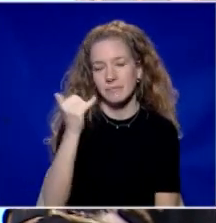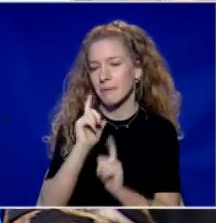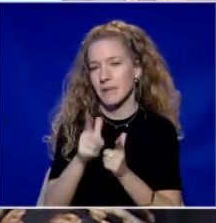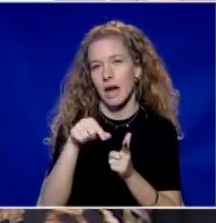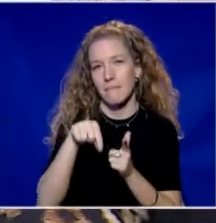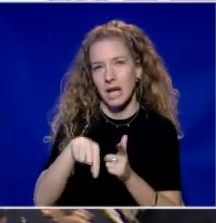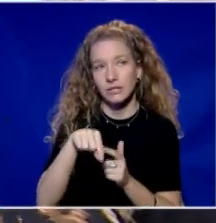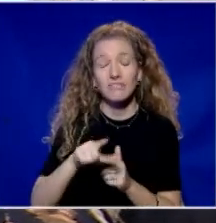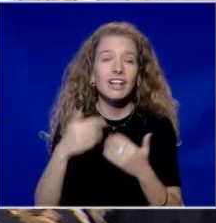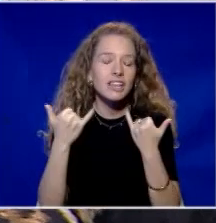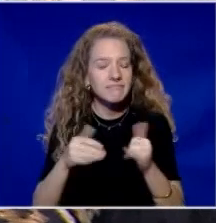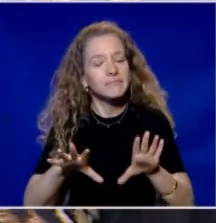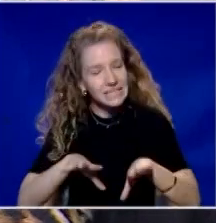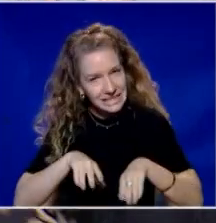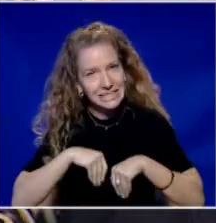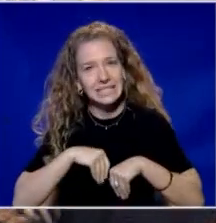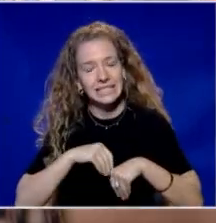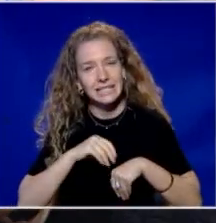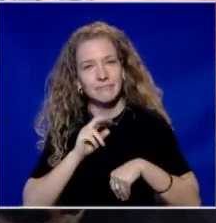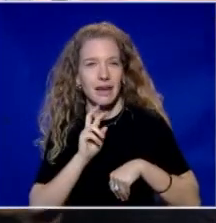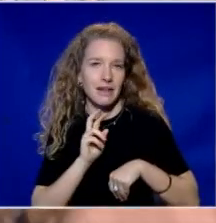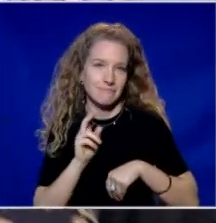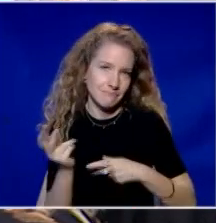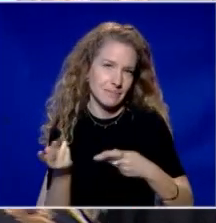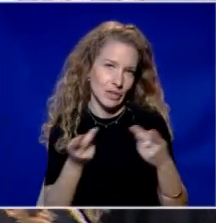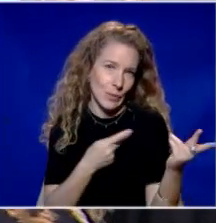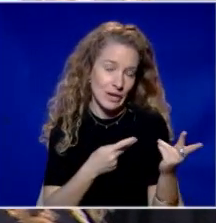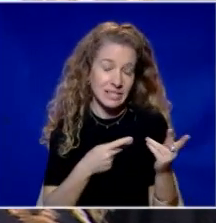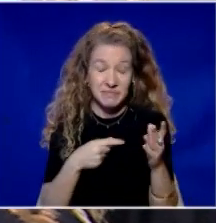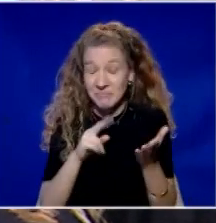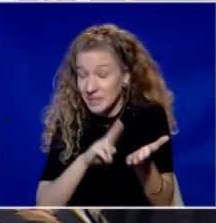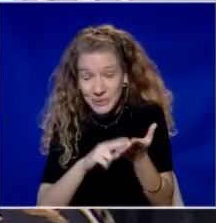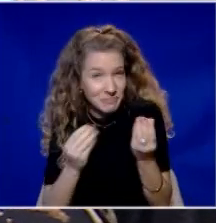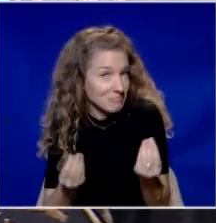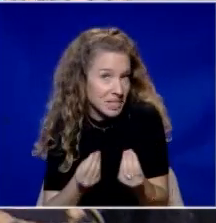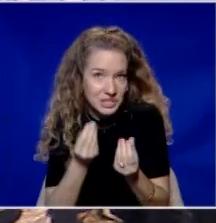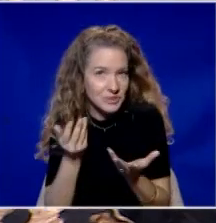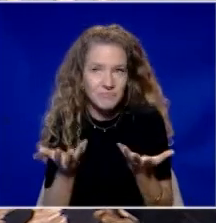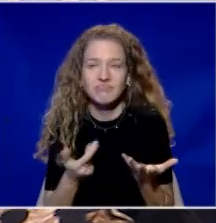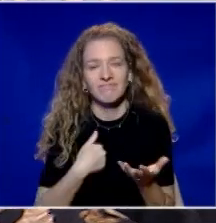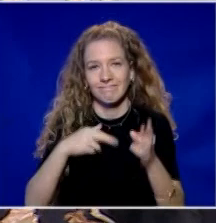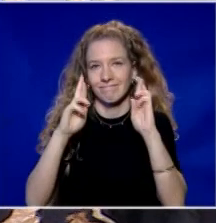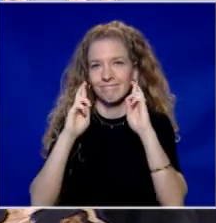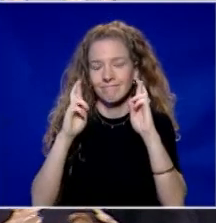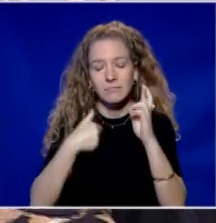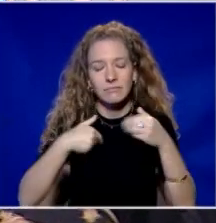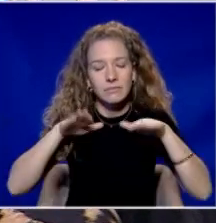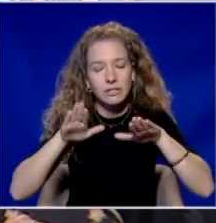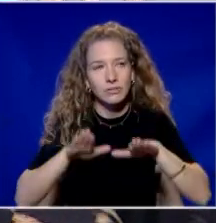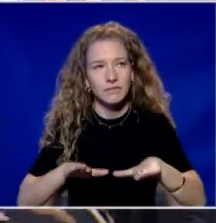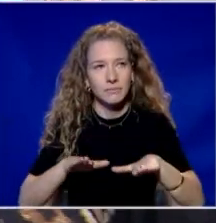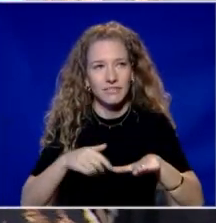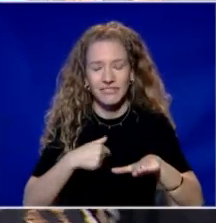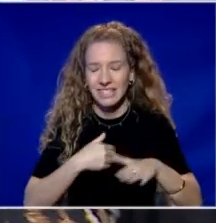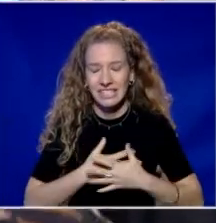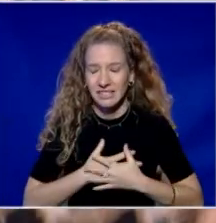אבל היום היא הסכימה ללכת, אולי בזכות איזה משהו, ו... אני מקווה, אני פשוט יושבת פה ואני...